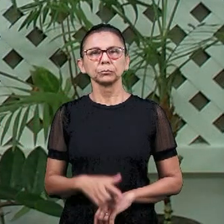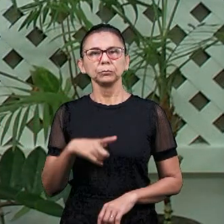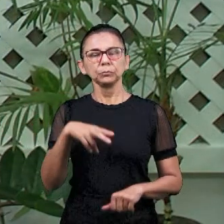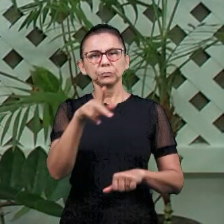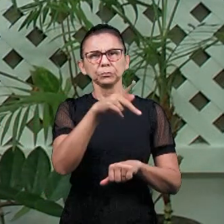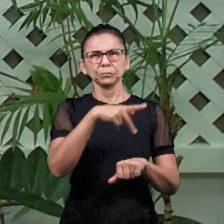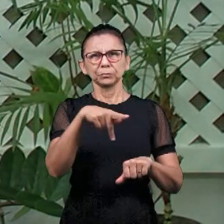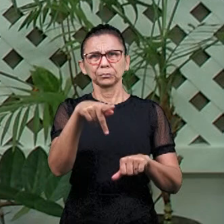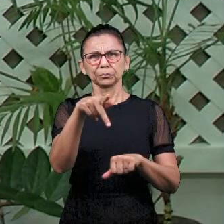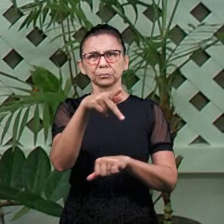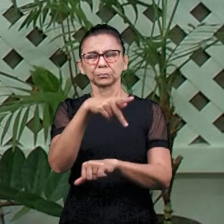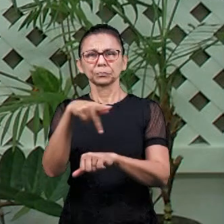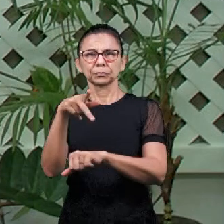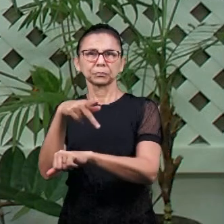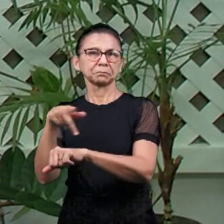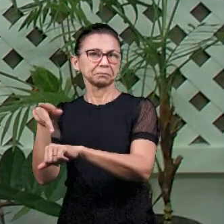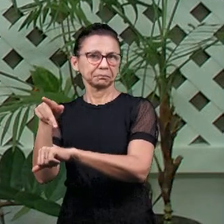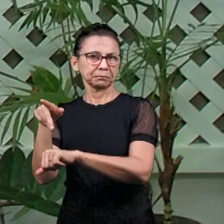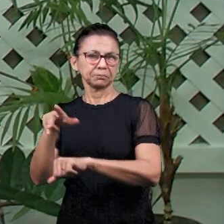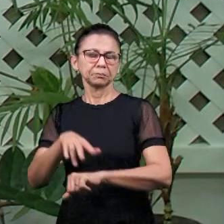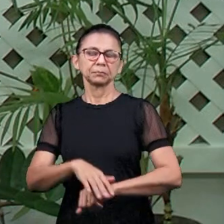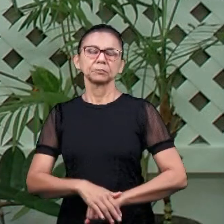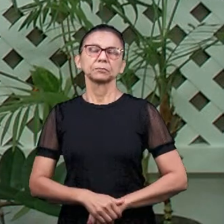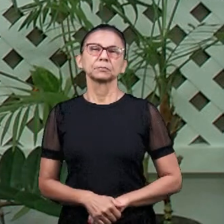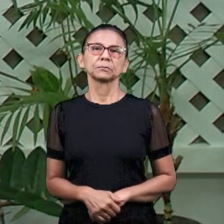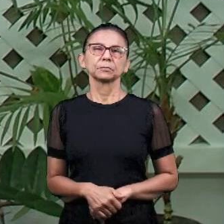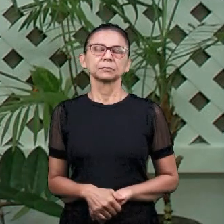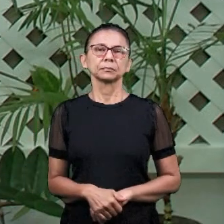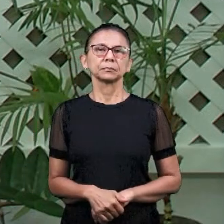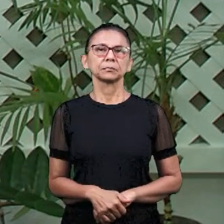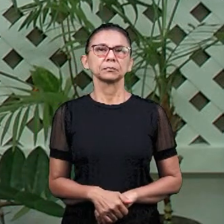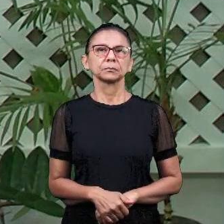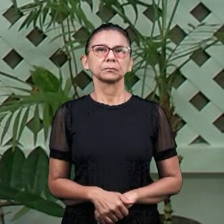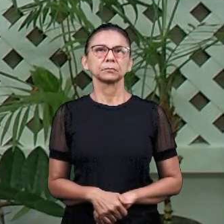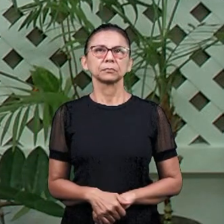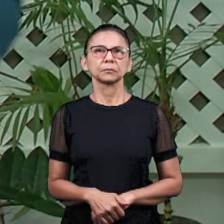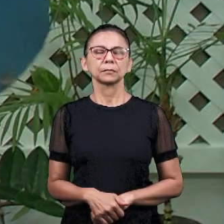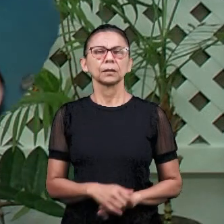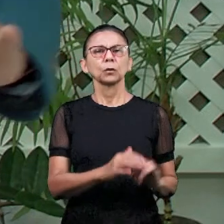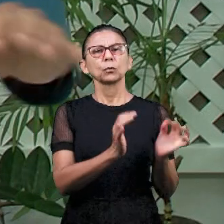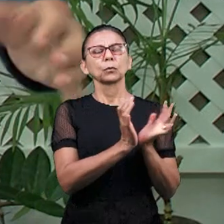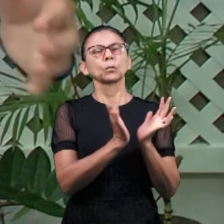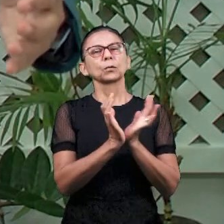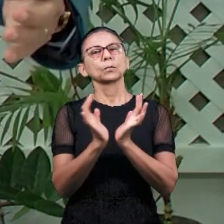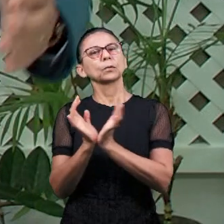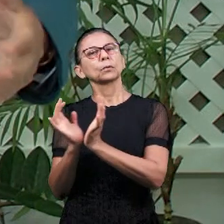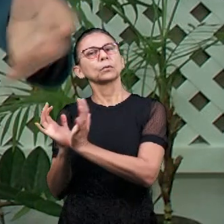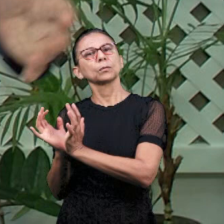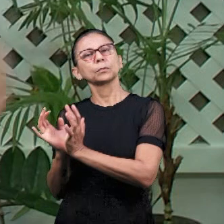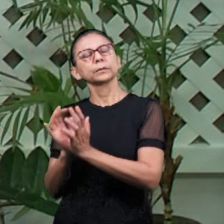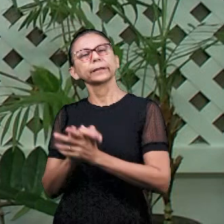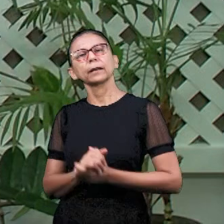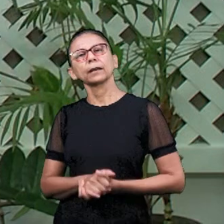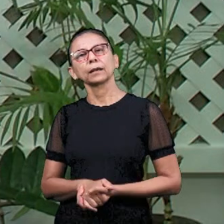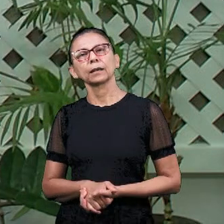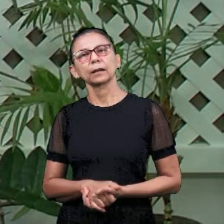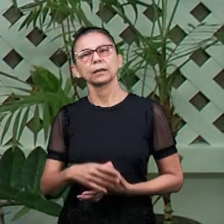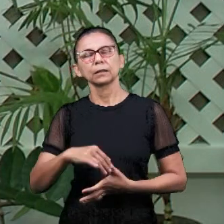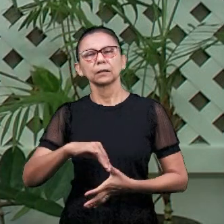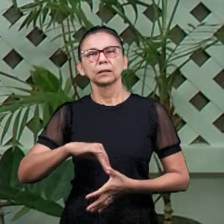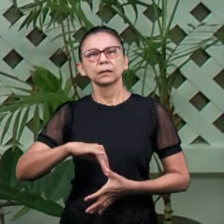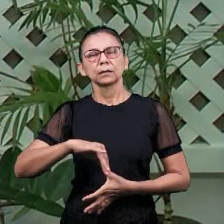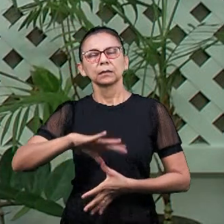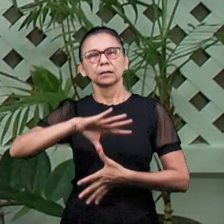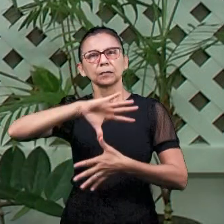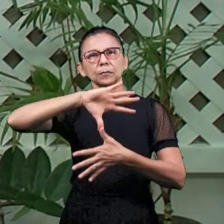touchés dans tout cela. Nous avons des groupes. Nous pouvons dire en Amérique du Sud que c'est le plus grand groupe à l'étranger qui participe